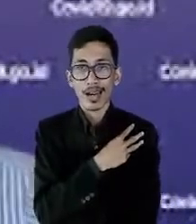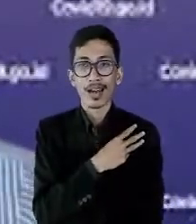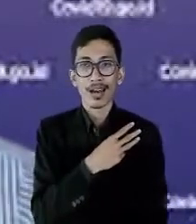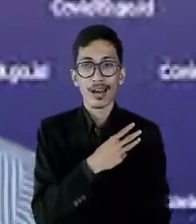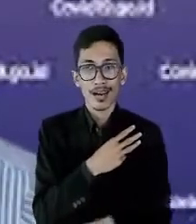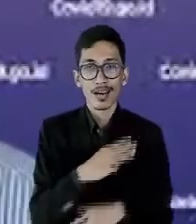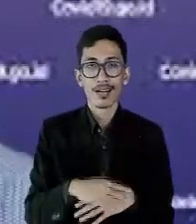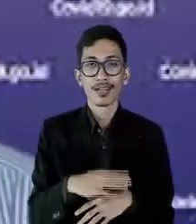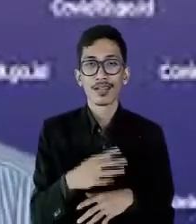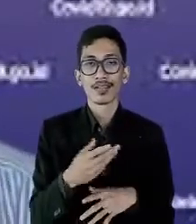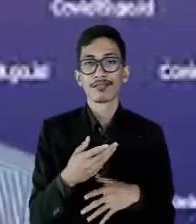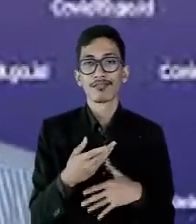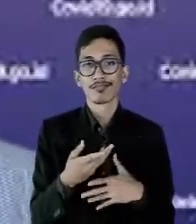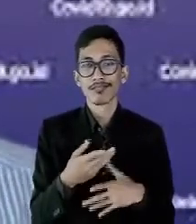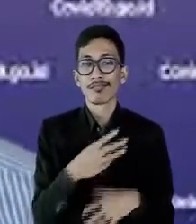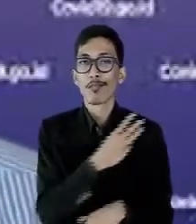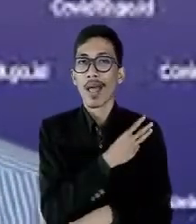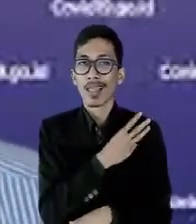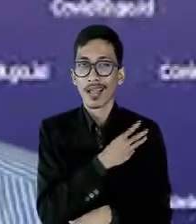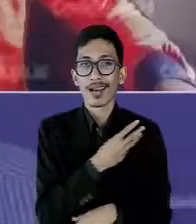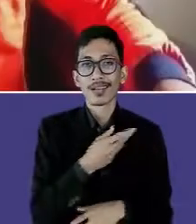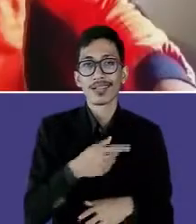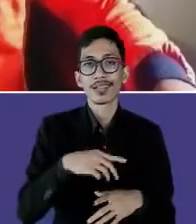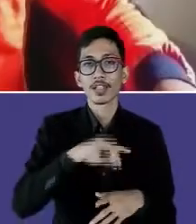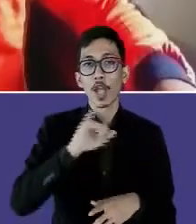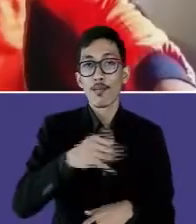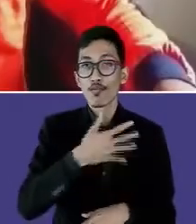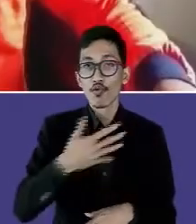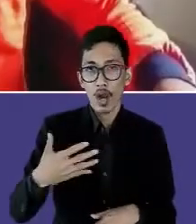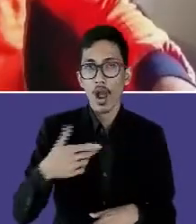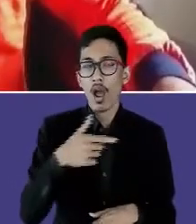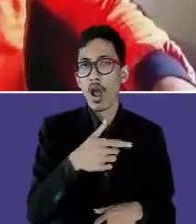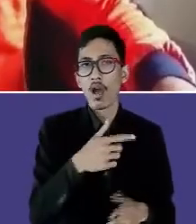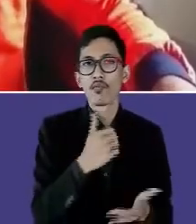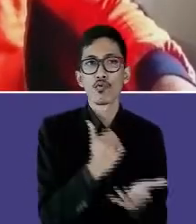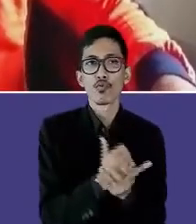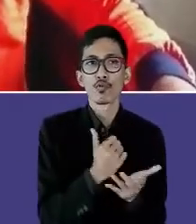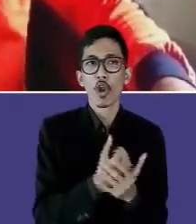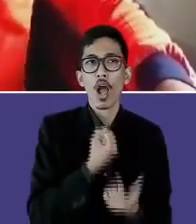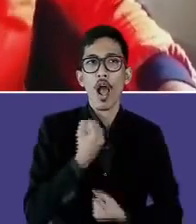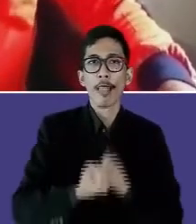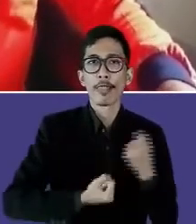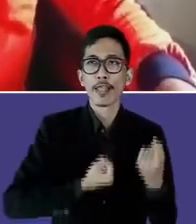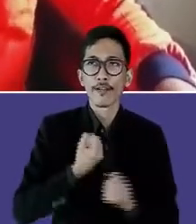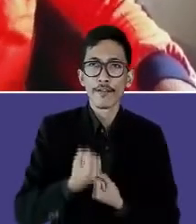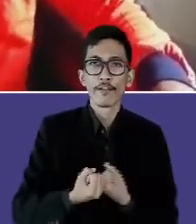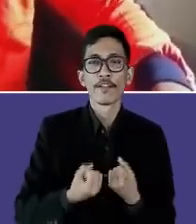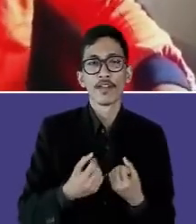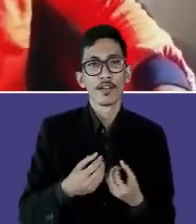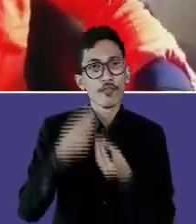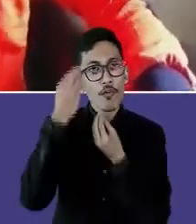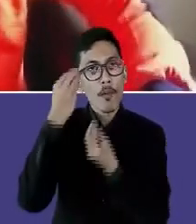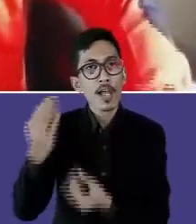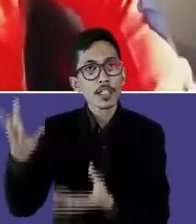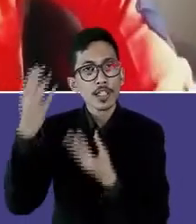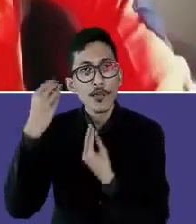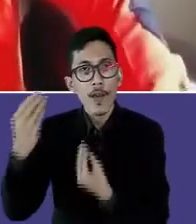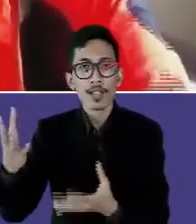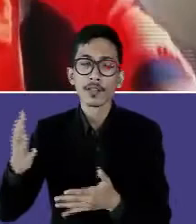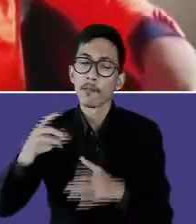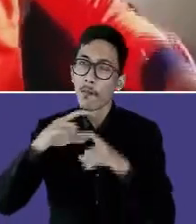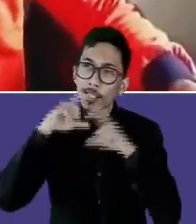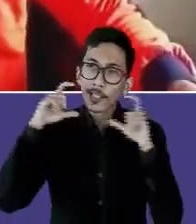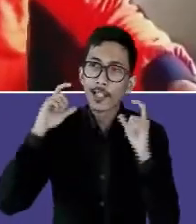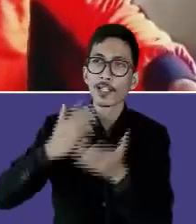pun dalam hal ini sangat aktif untuk memberikan informasi maupun untuk membagikan